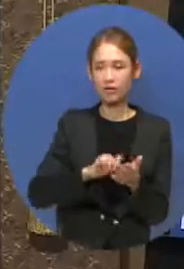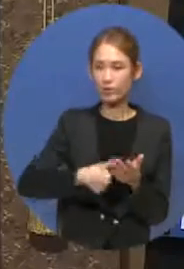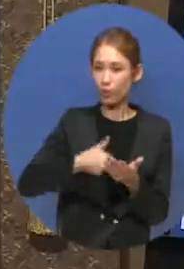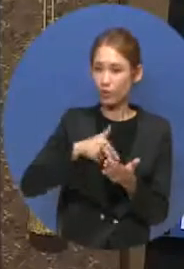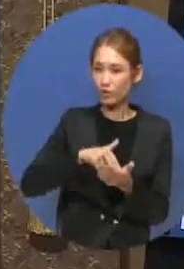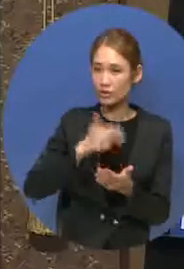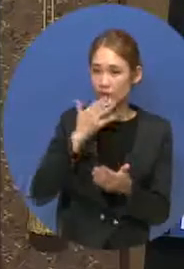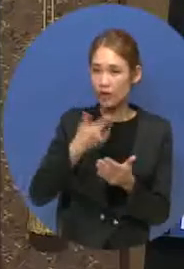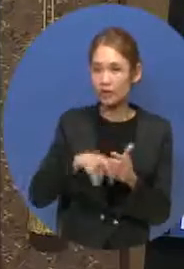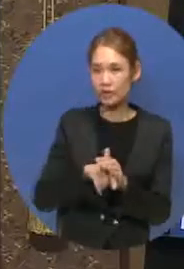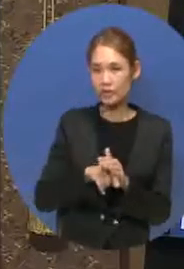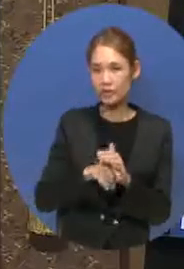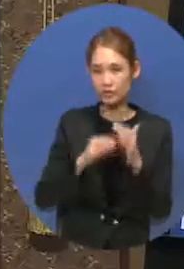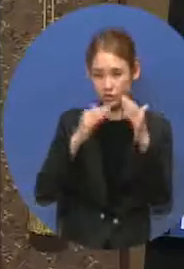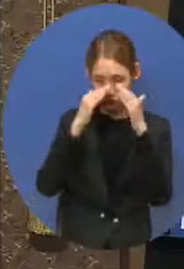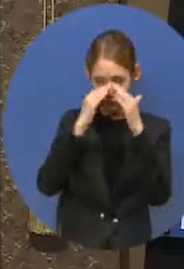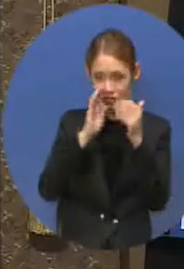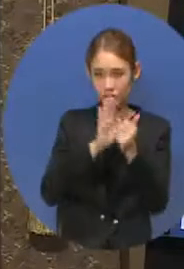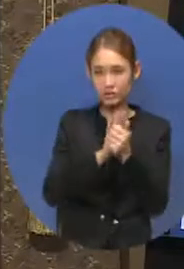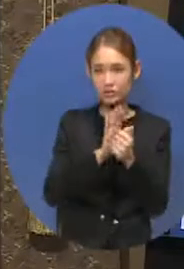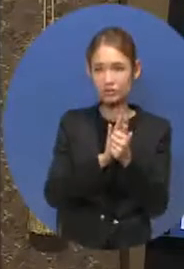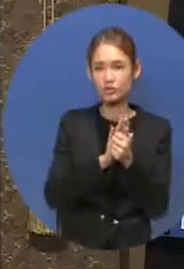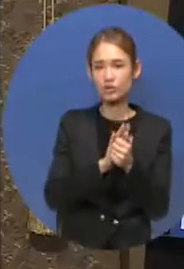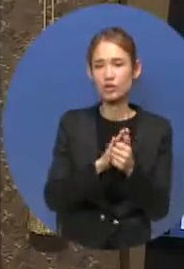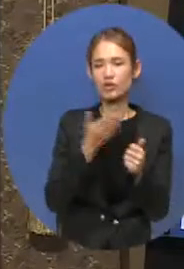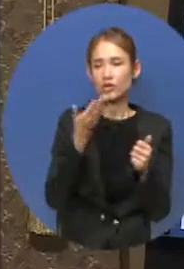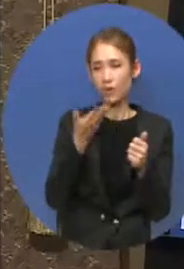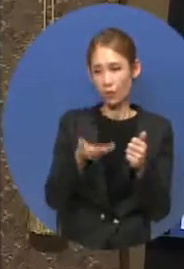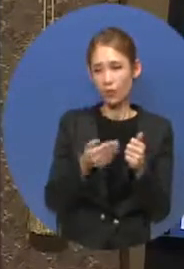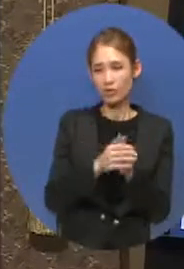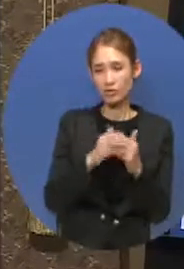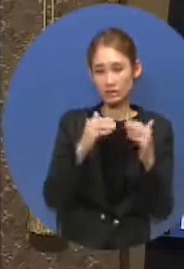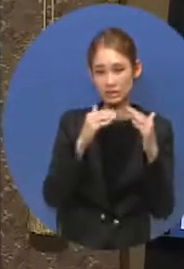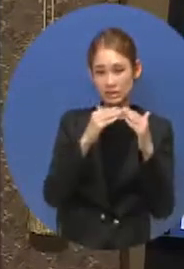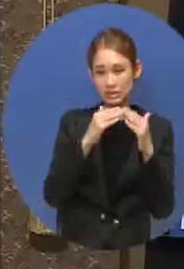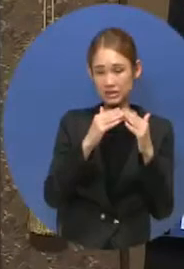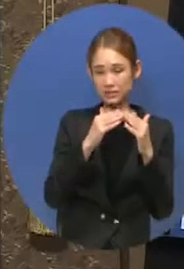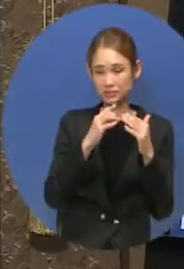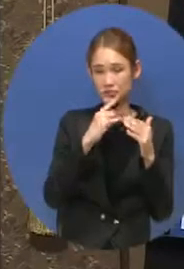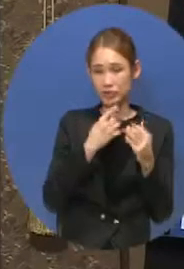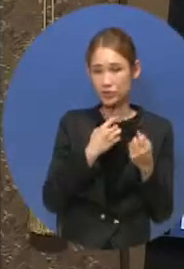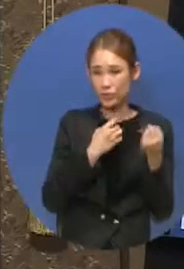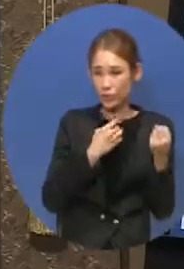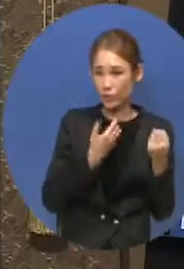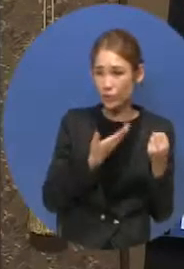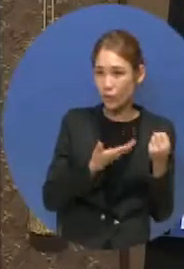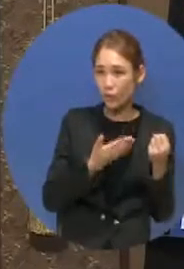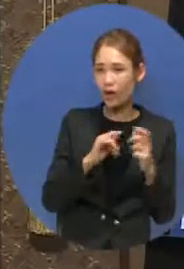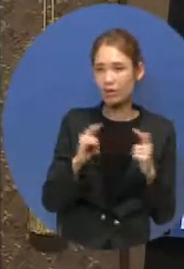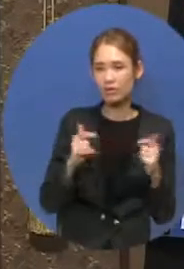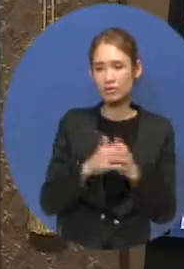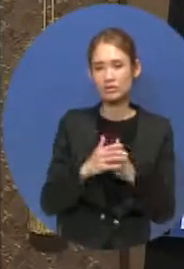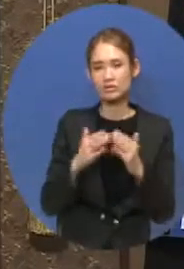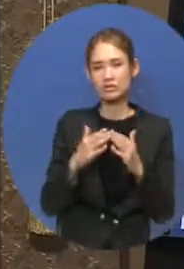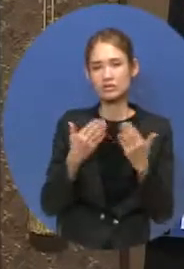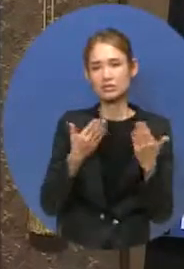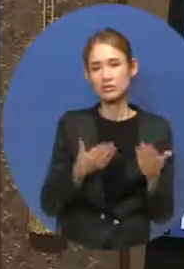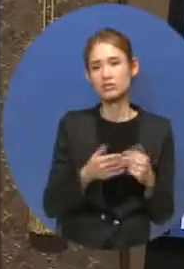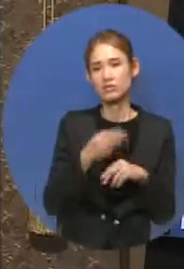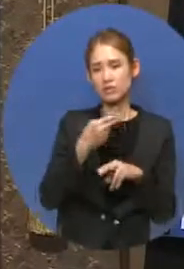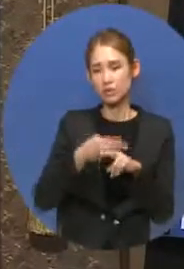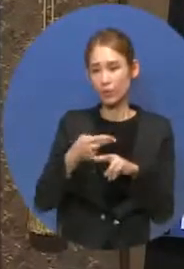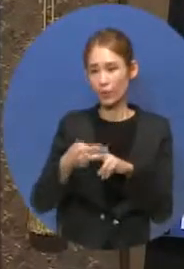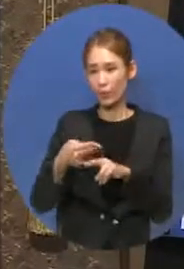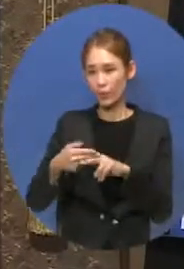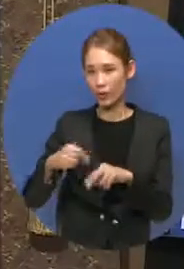수 있도록 어떻게 주거 지원을 할 것인가인데요. 집만 있는다고 되는 게 아니잖아요. 그렇죠. 집이 주어지면 혼자서 요리도